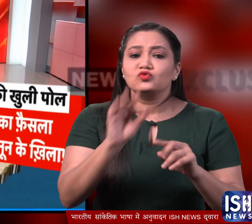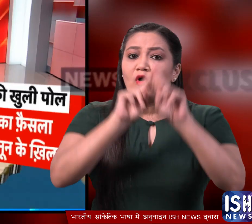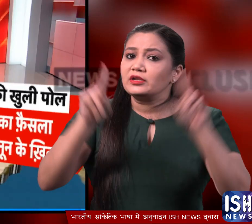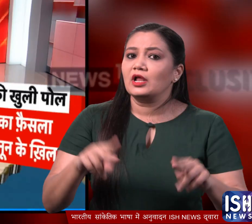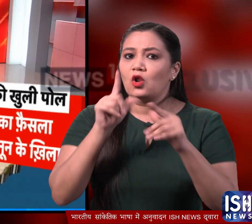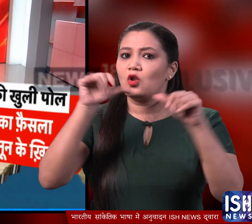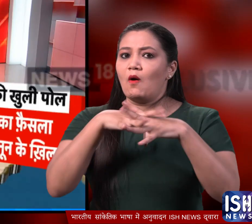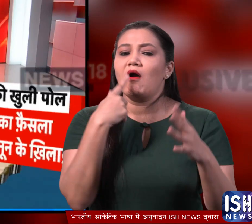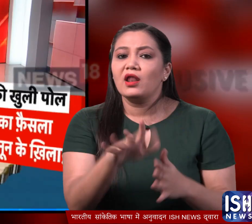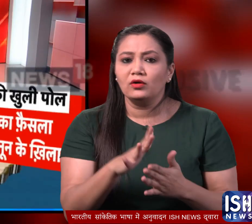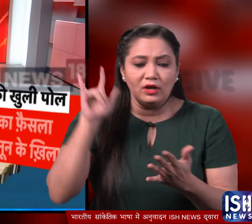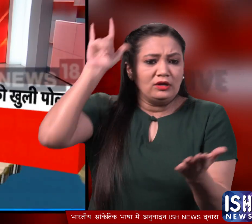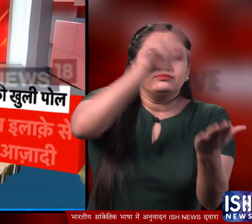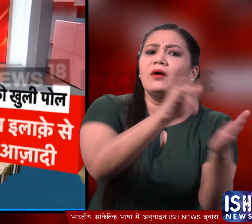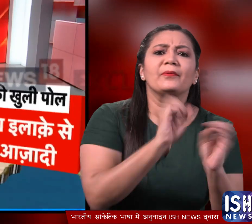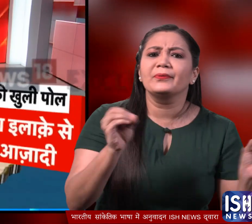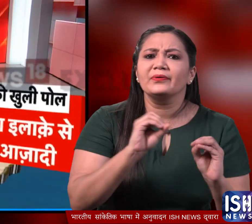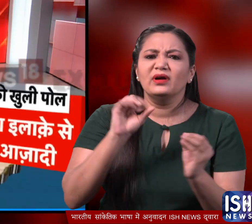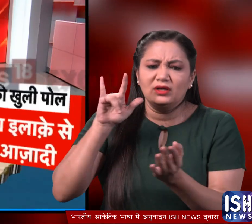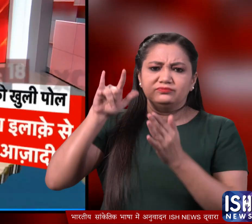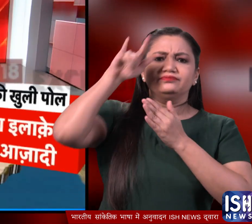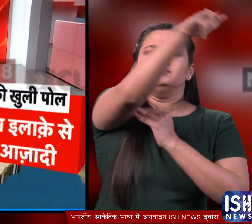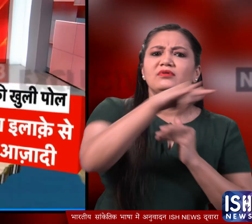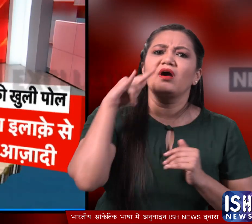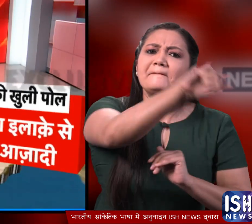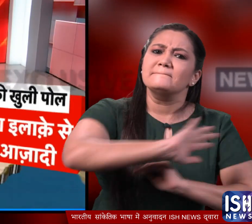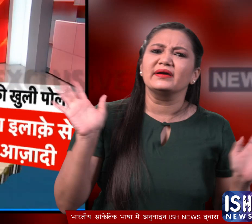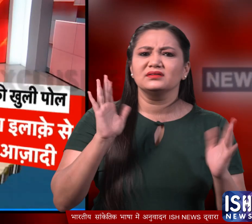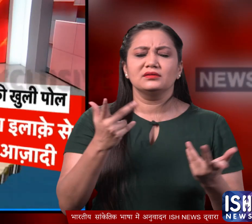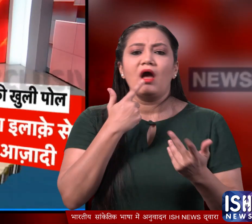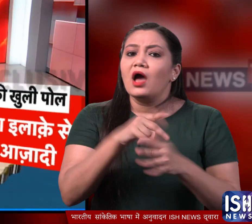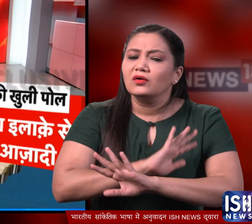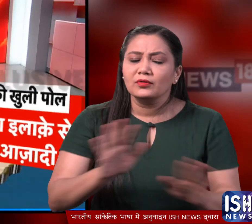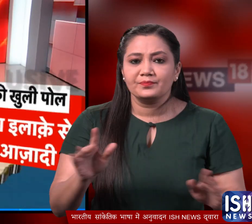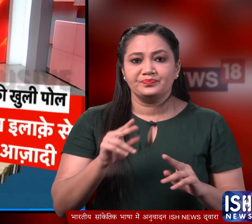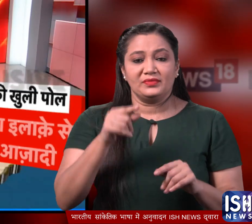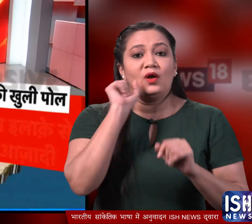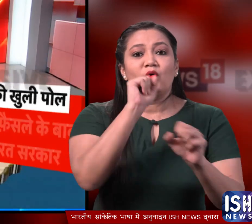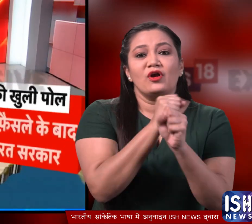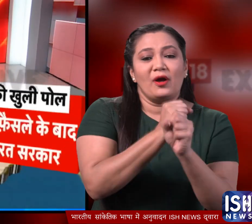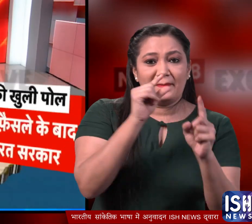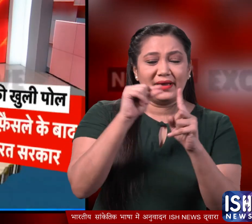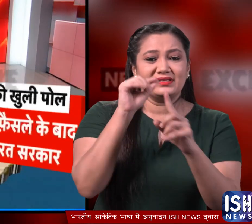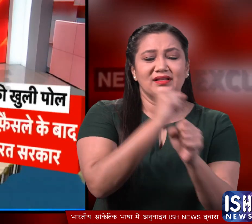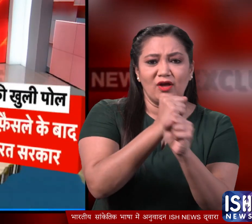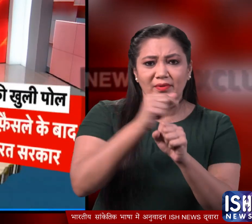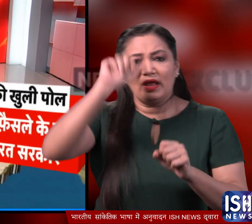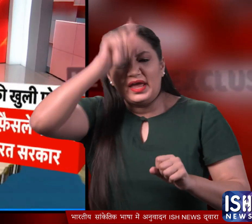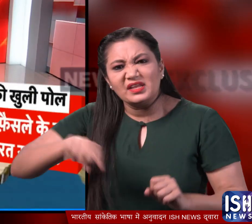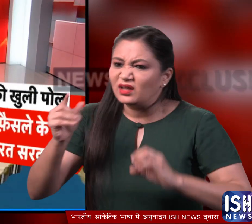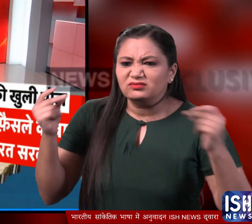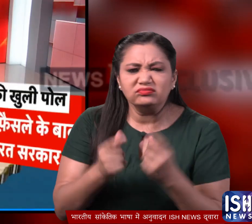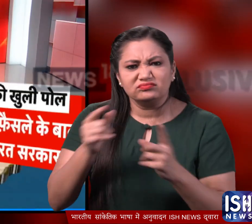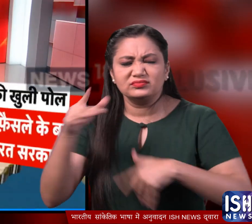قانون کے خلاف بتایا گیا کیونکہ بنا لینڈنگ کے پورے علاقے سے ویمانوں کو اڑان بھرنے کی آزادی ہے حالانکہ عمران سرکار کے فیصلے کے بعد بھارت